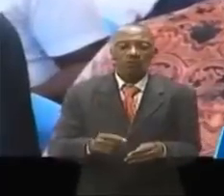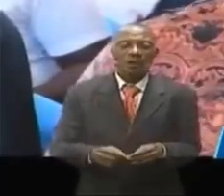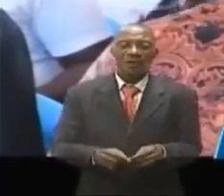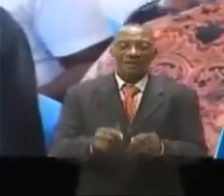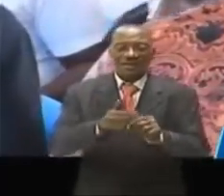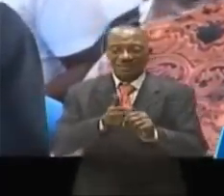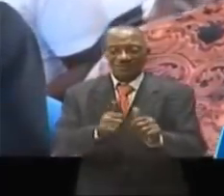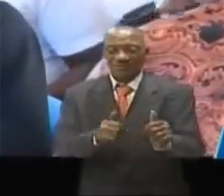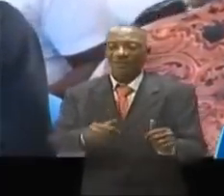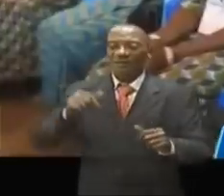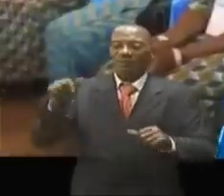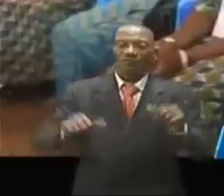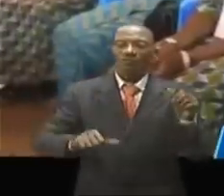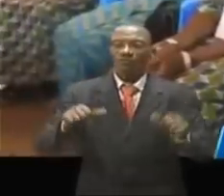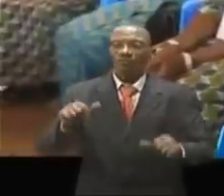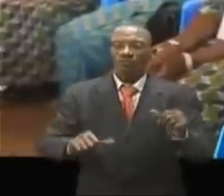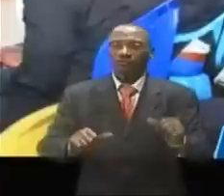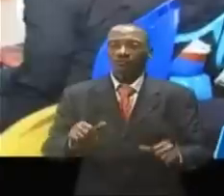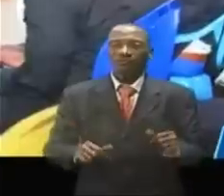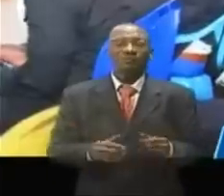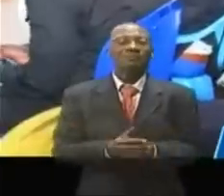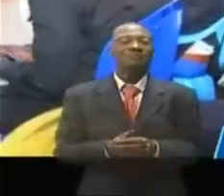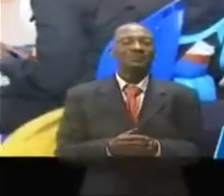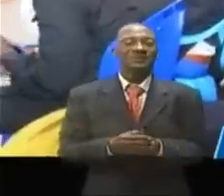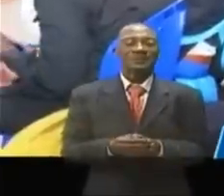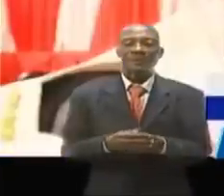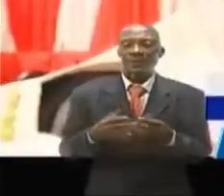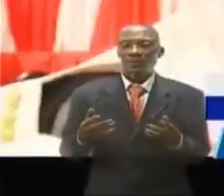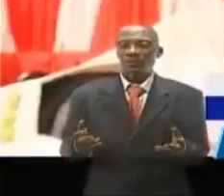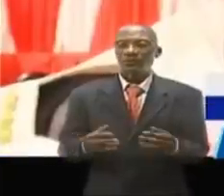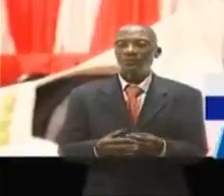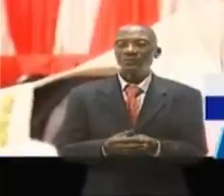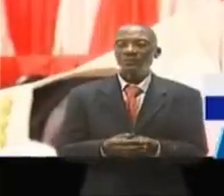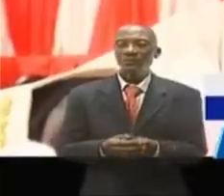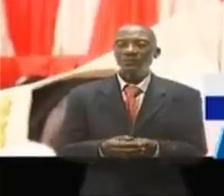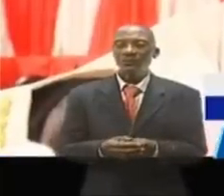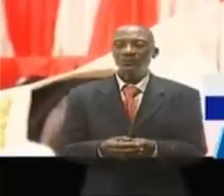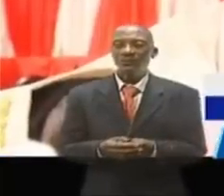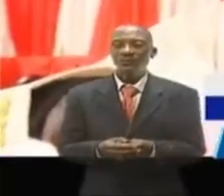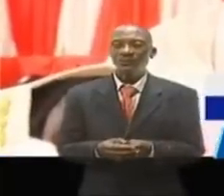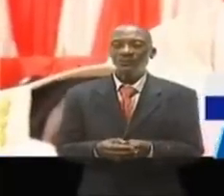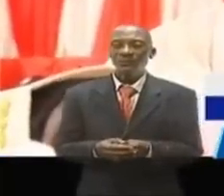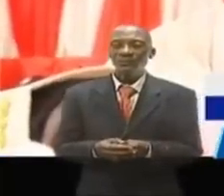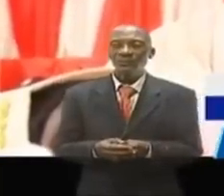Christophe Bassian Nanga pour son accompagnement avant de recommander aux jeunes.